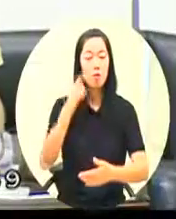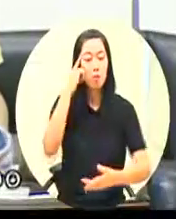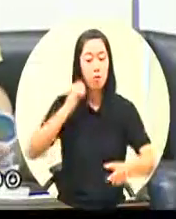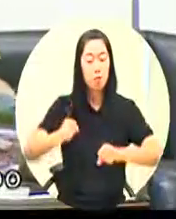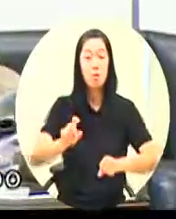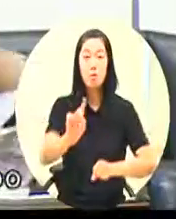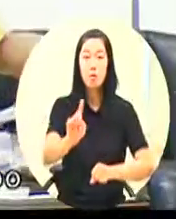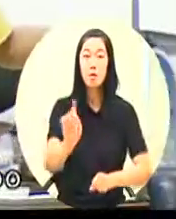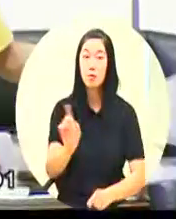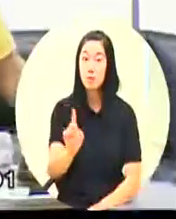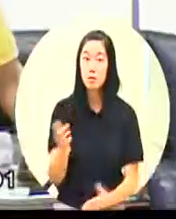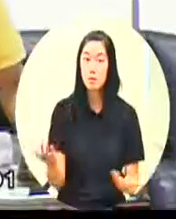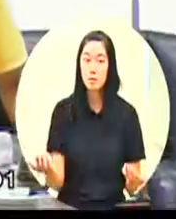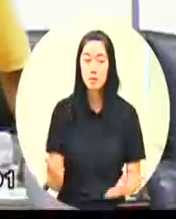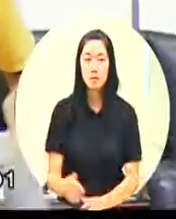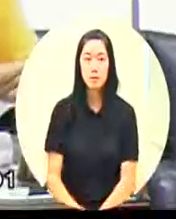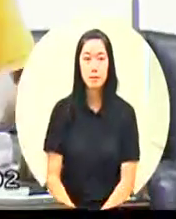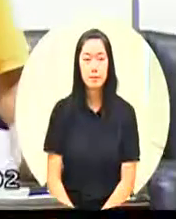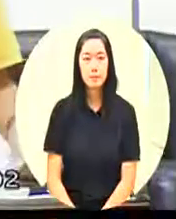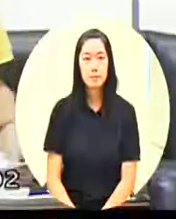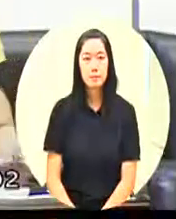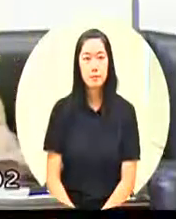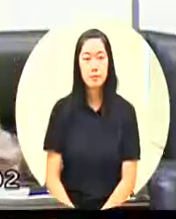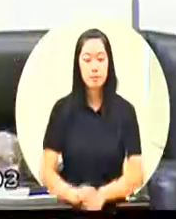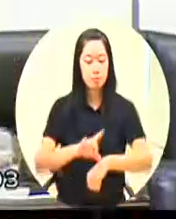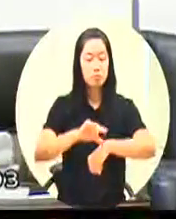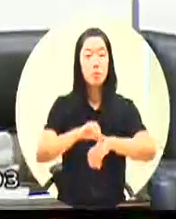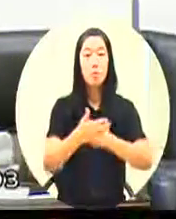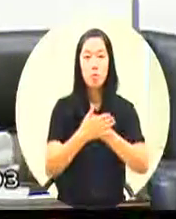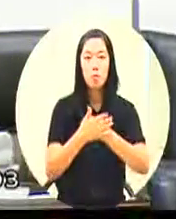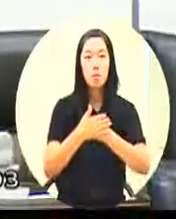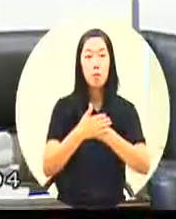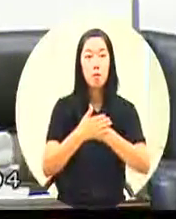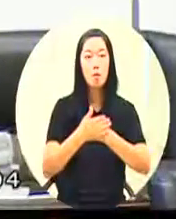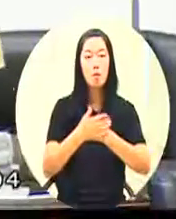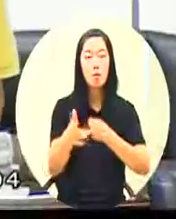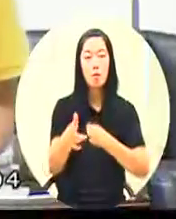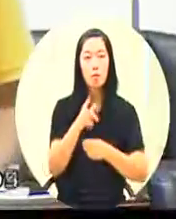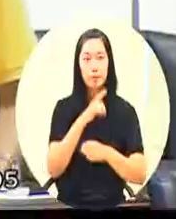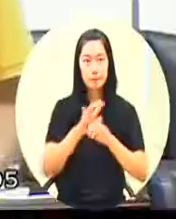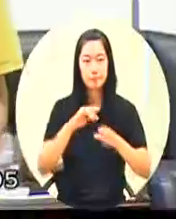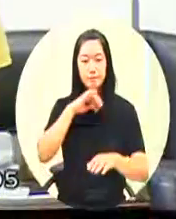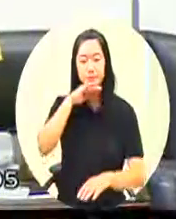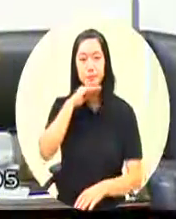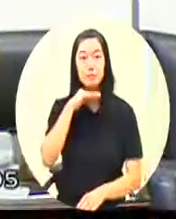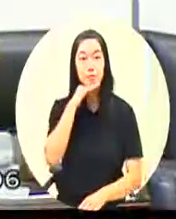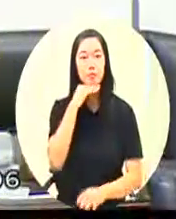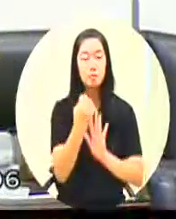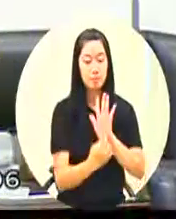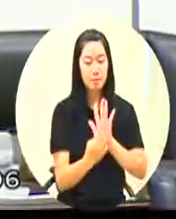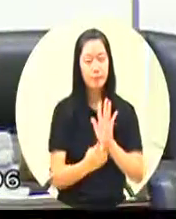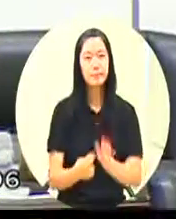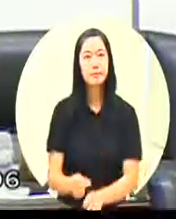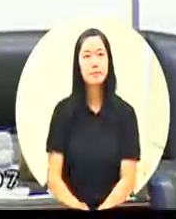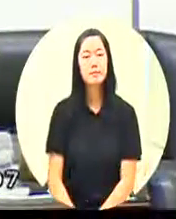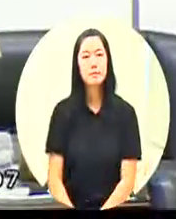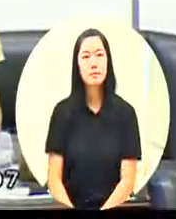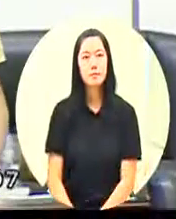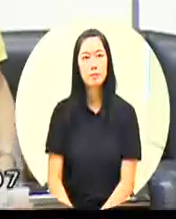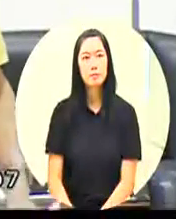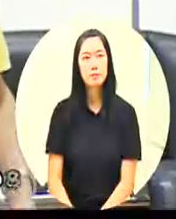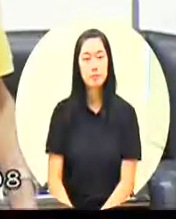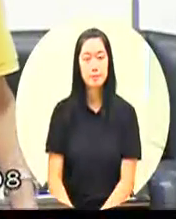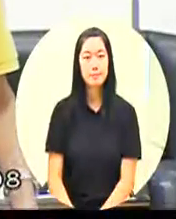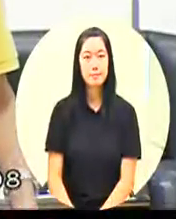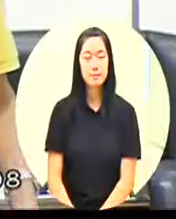减就这个说明一下。我想因为时间的关系，就暂时先不要讲。还有再来，我想我们的政